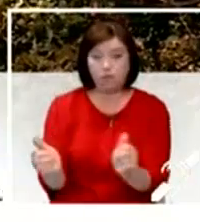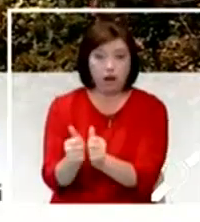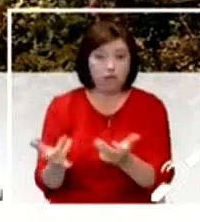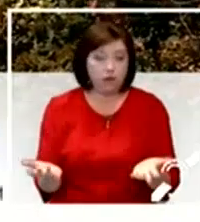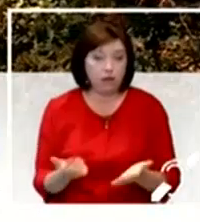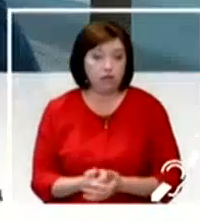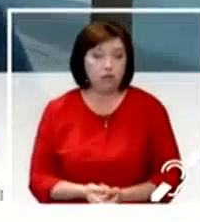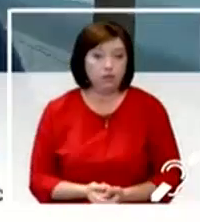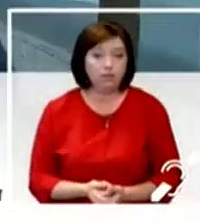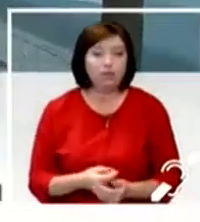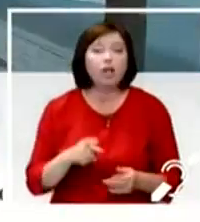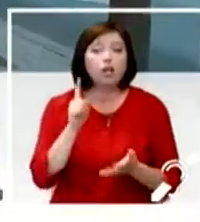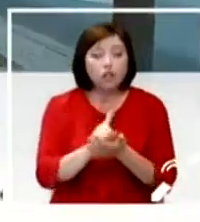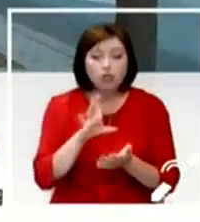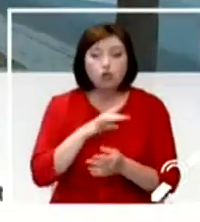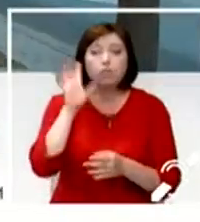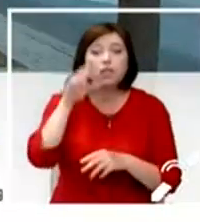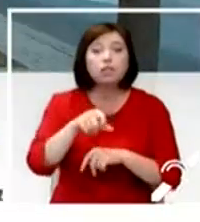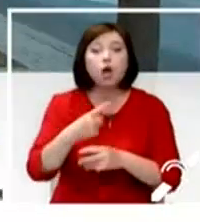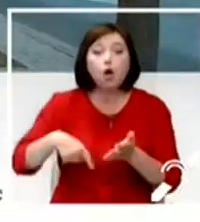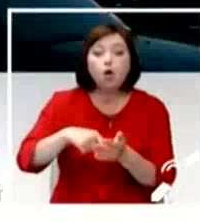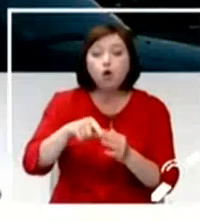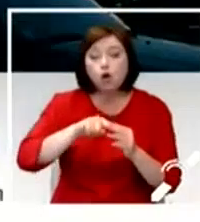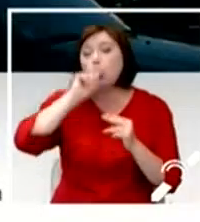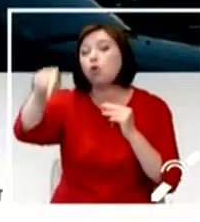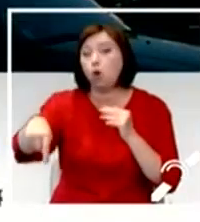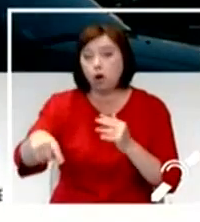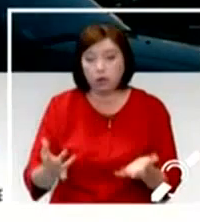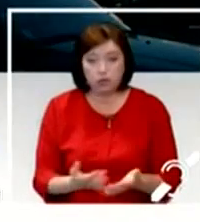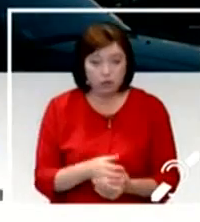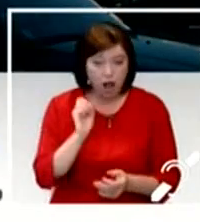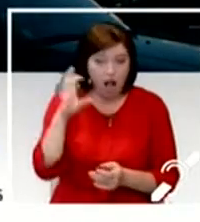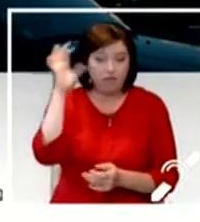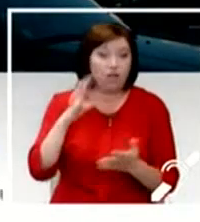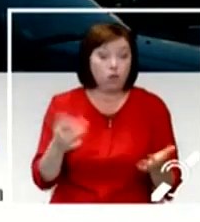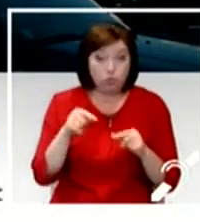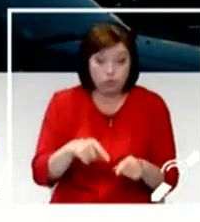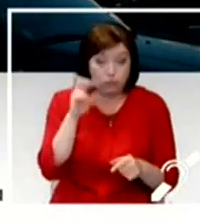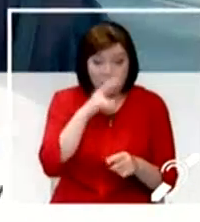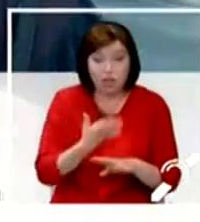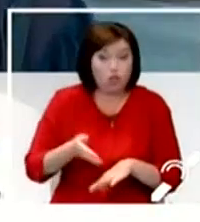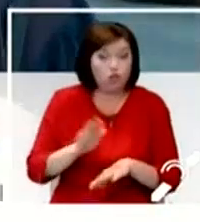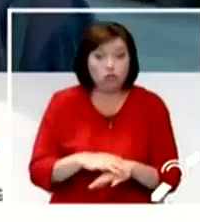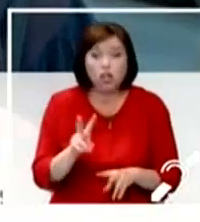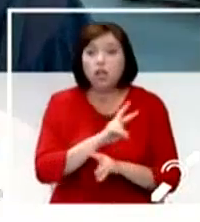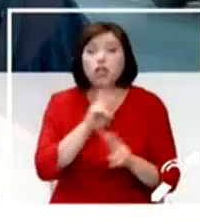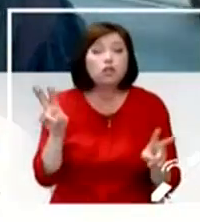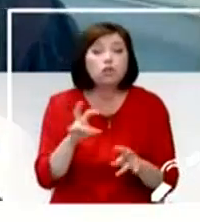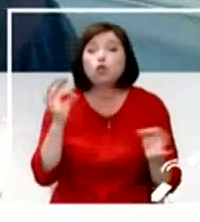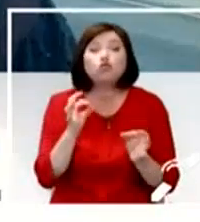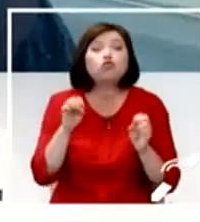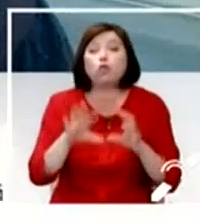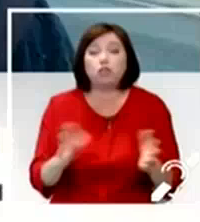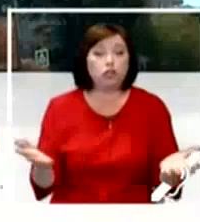instaleze aceste benzinării. Trebuie să fie în afara orașului, cum în Europa. A mea, situația e grea aici în țară, pentru că nimeni nu rezolvă